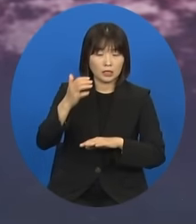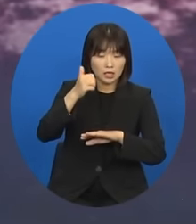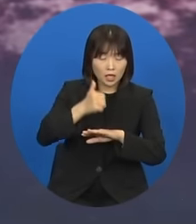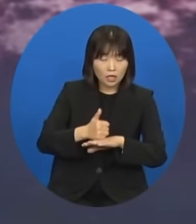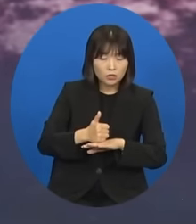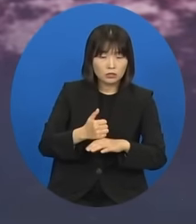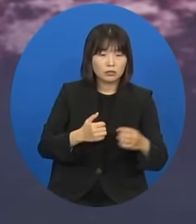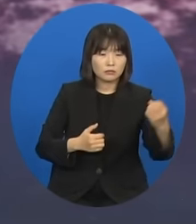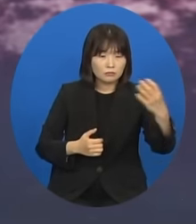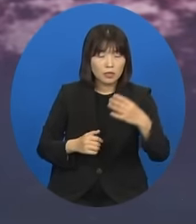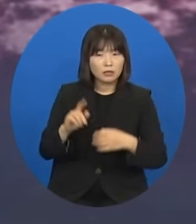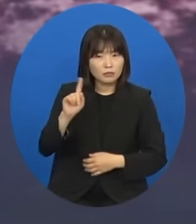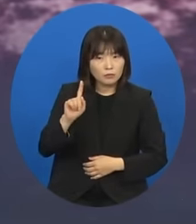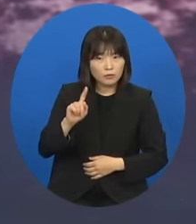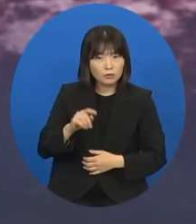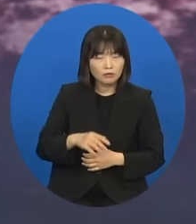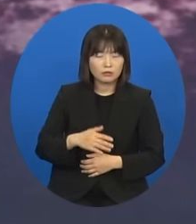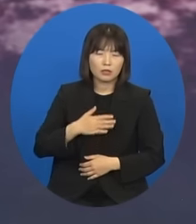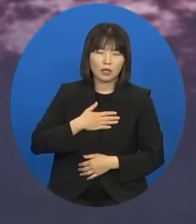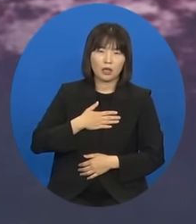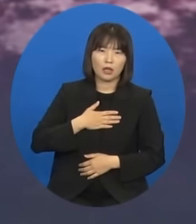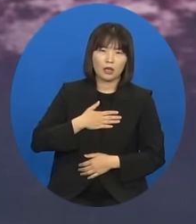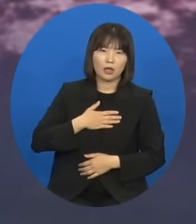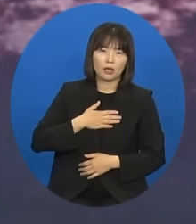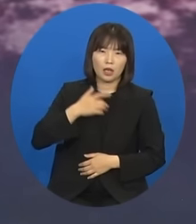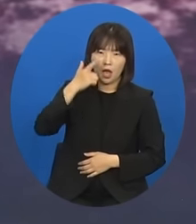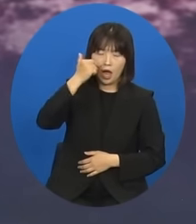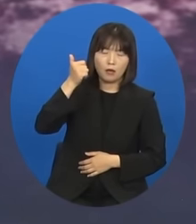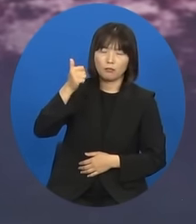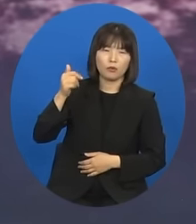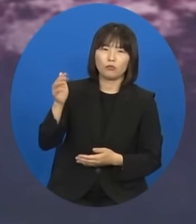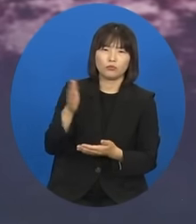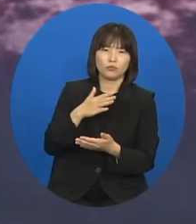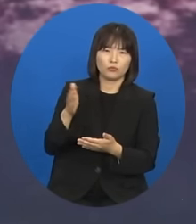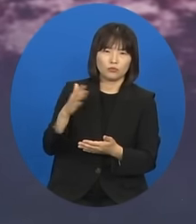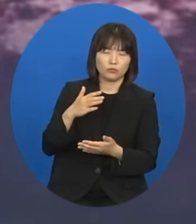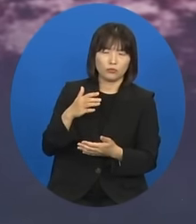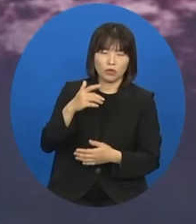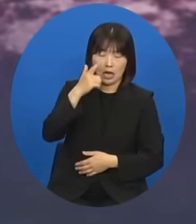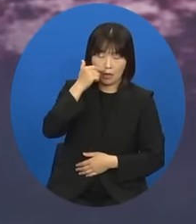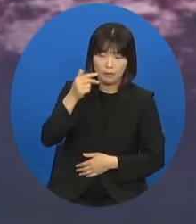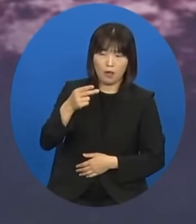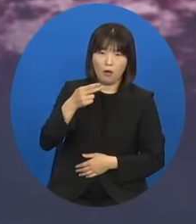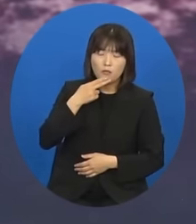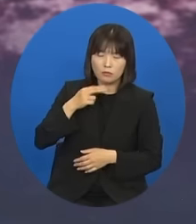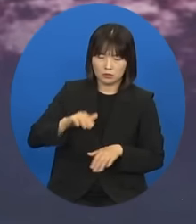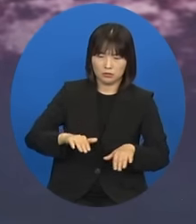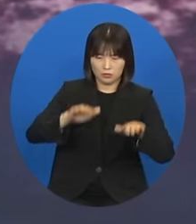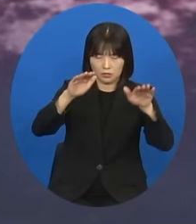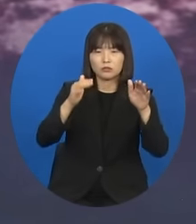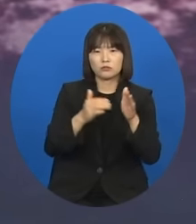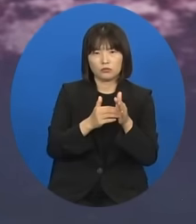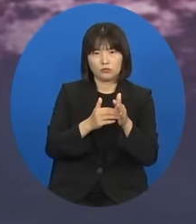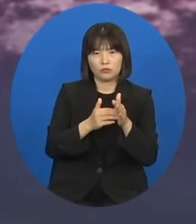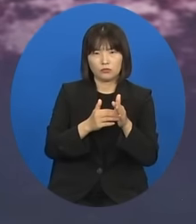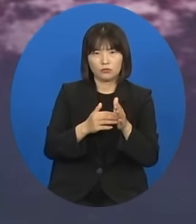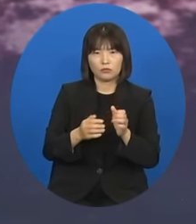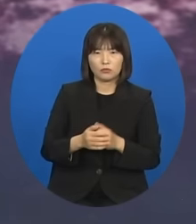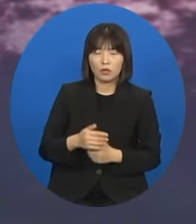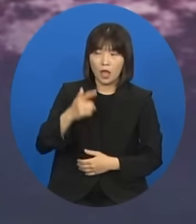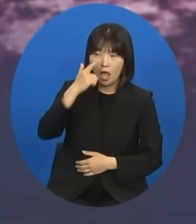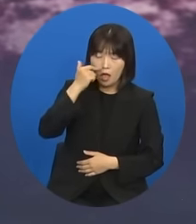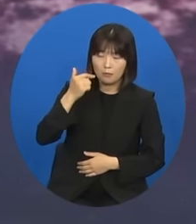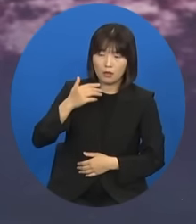거야 나에겐 아빠가 없었어 아빠 없이 잘랐어요 그분은 아빠가 어떻게